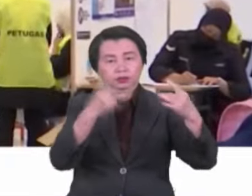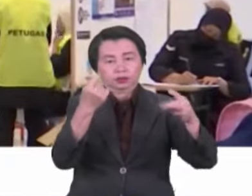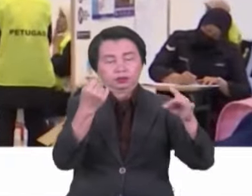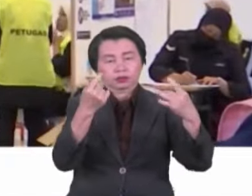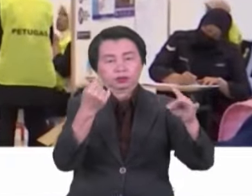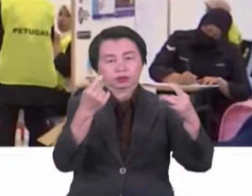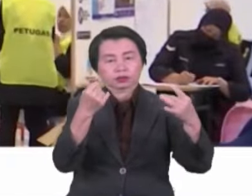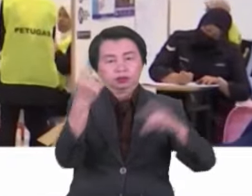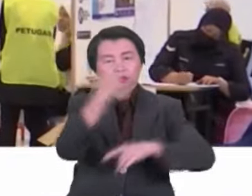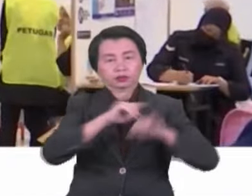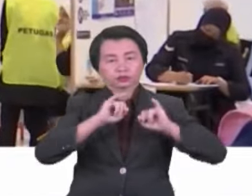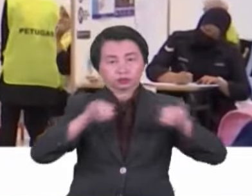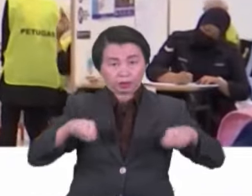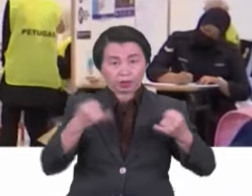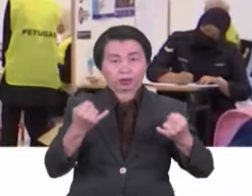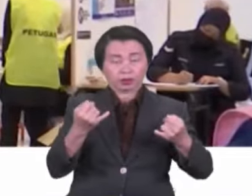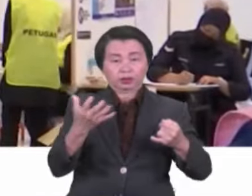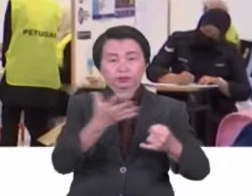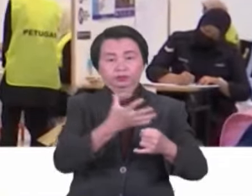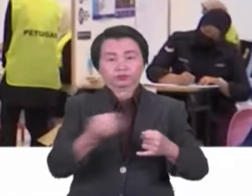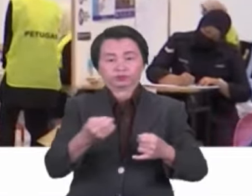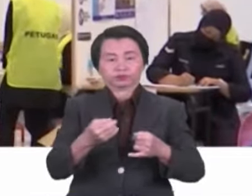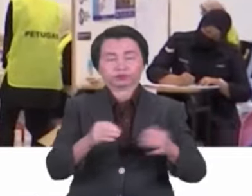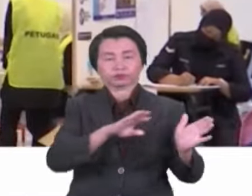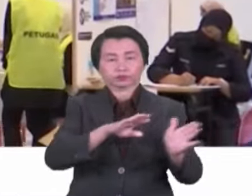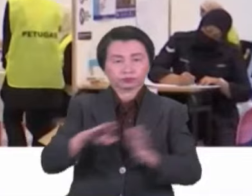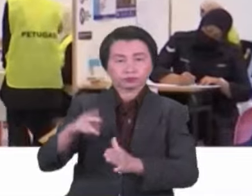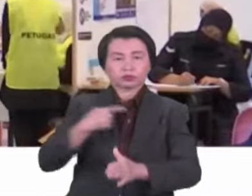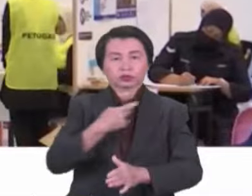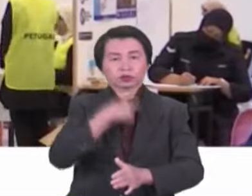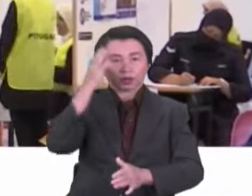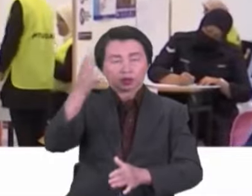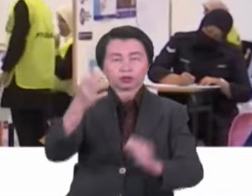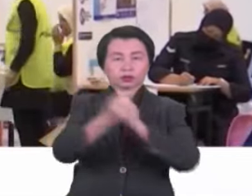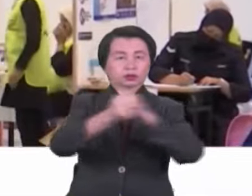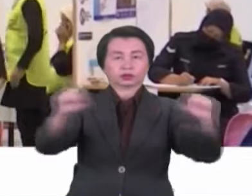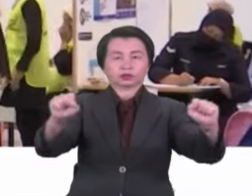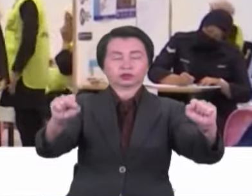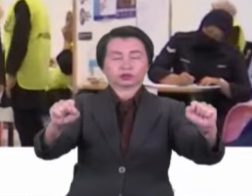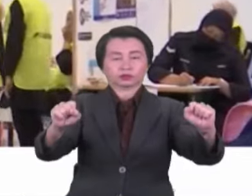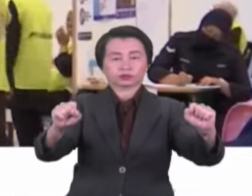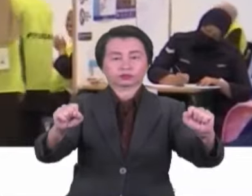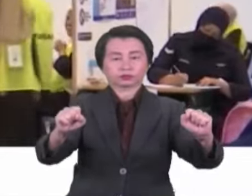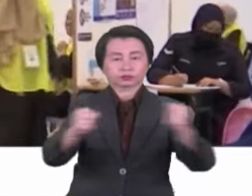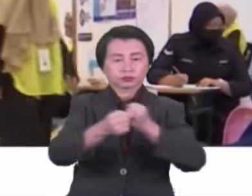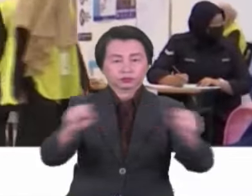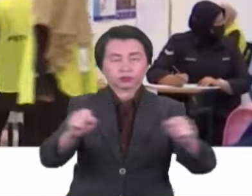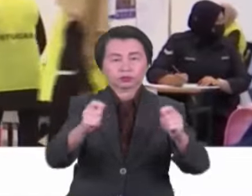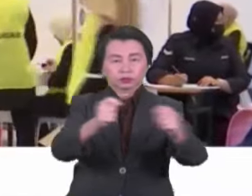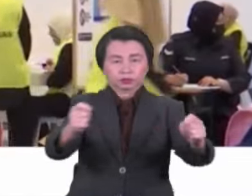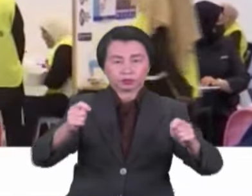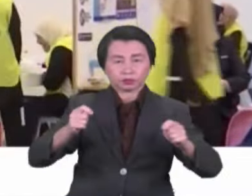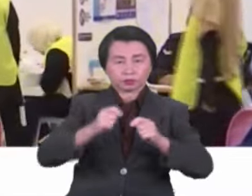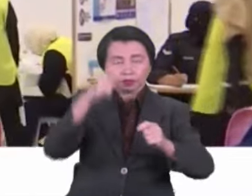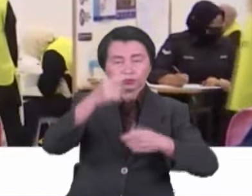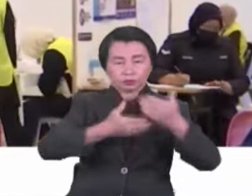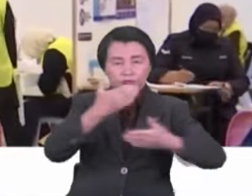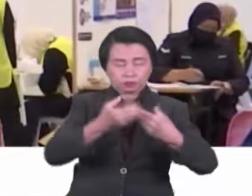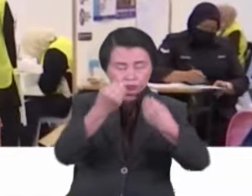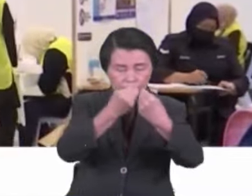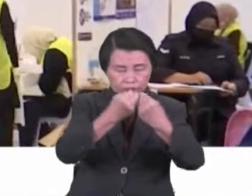hari bulan ini, pada hari Jumaat ni lah. Dan selain daripada itu, kita akan mempersiapkan kita punya tempat untuk